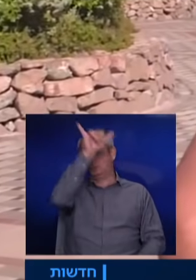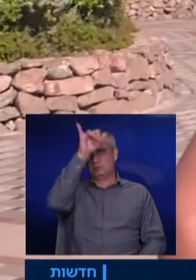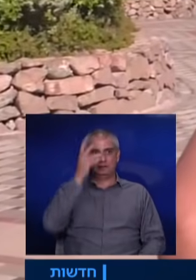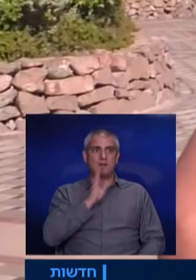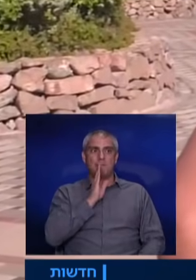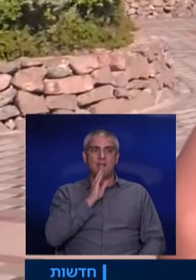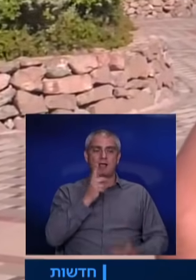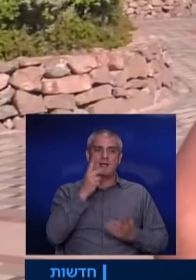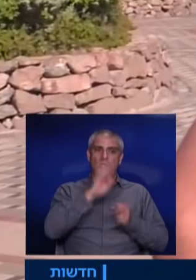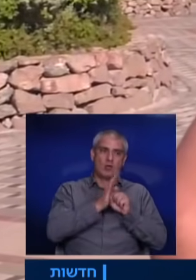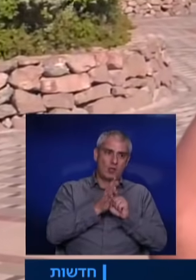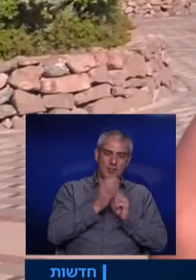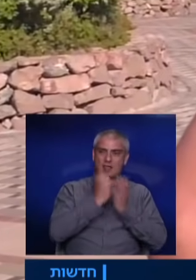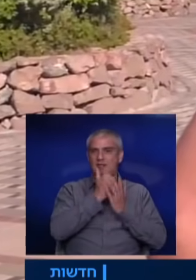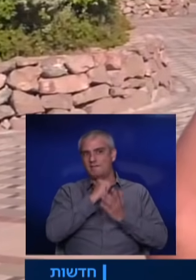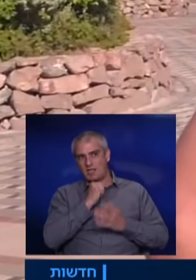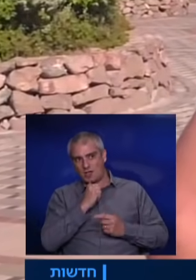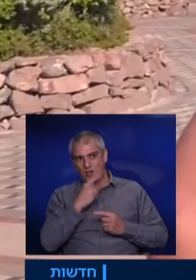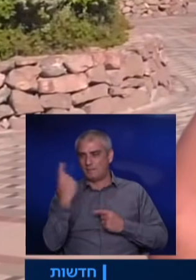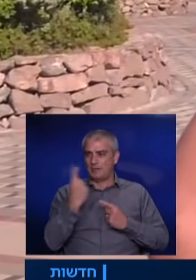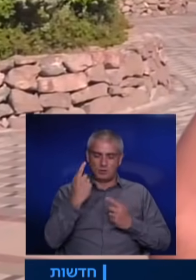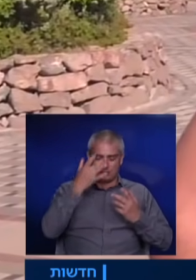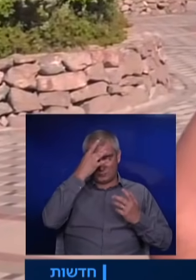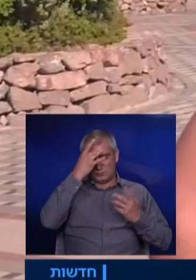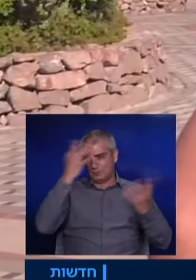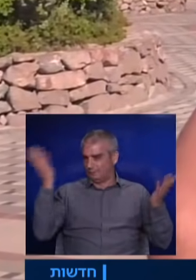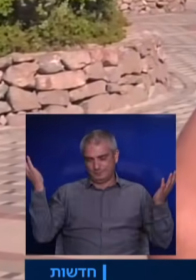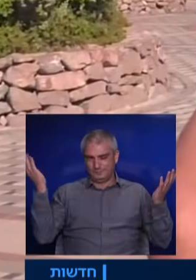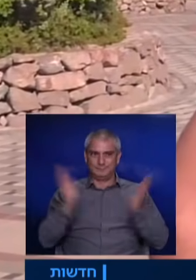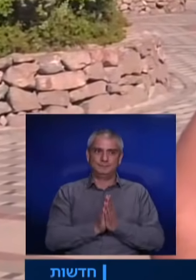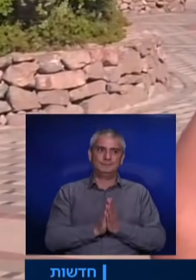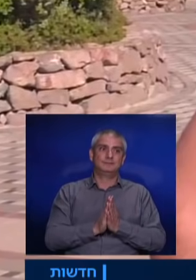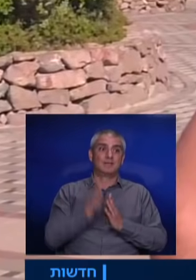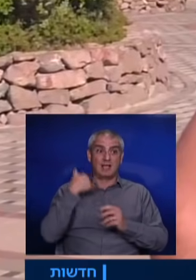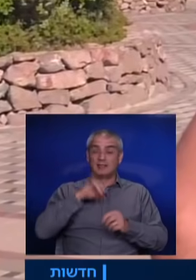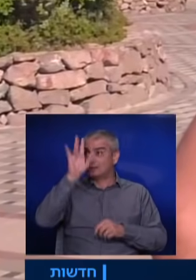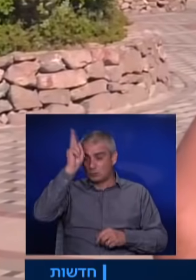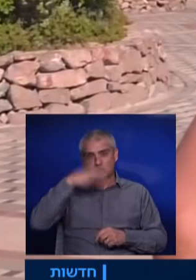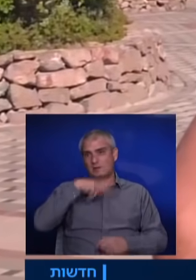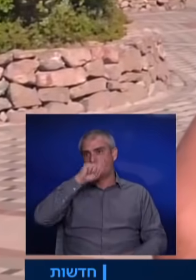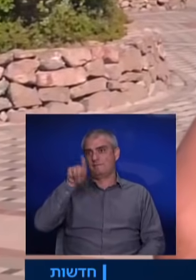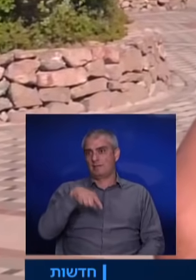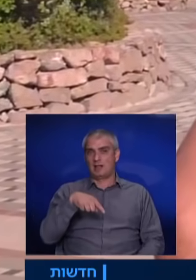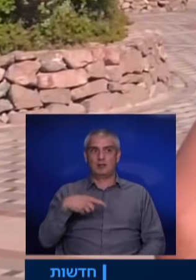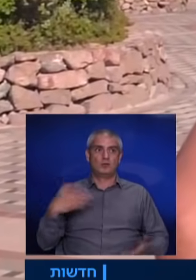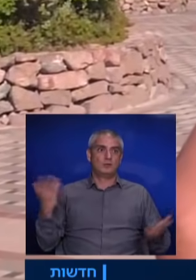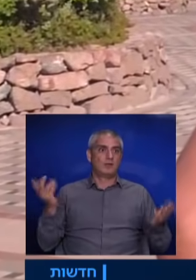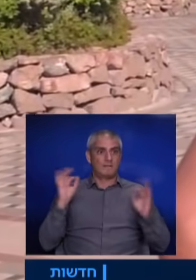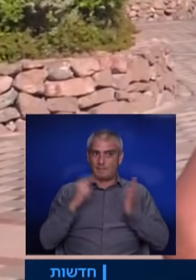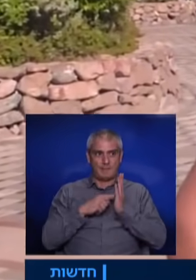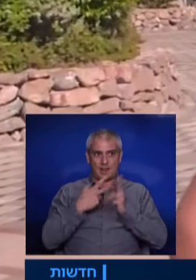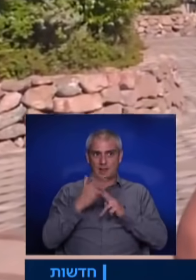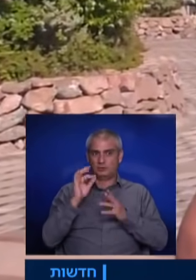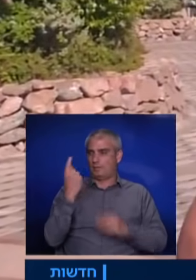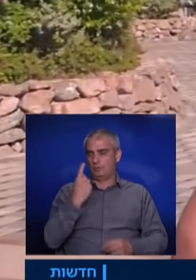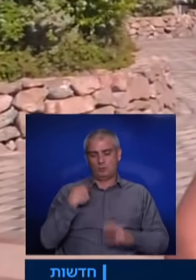עם הקורונה, תווים ירוקים, בידודים, עניינים. היה לנו טיסה לחול וביטלנו, אבל נטו בגלל העניין הזה של